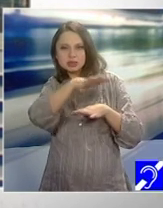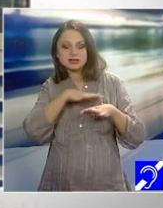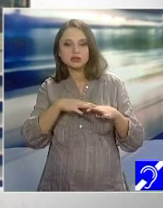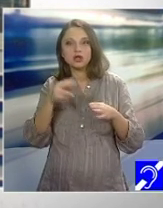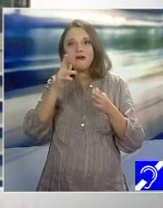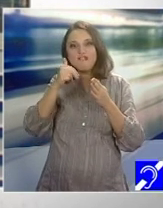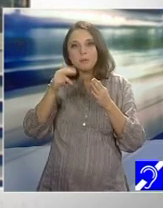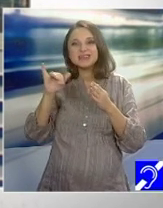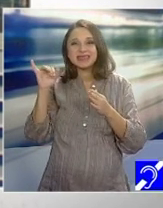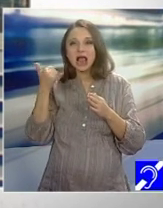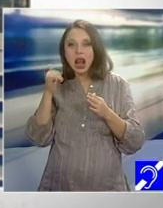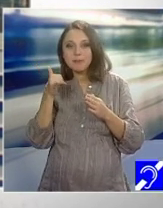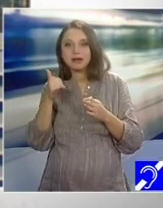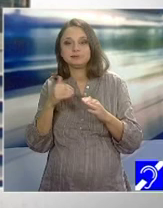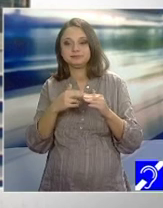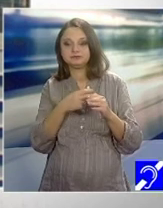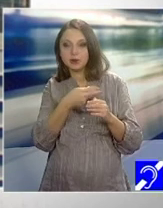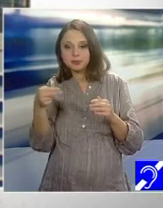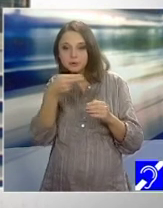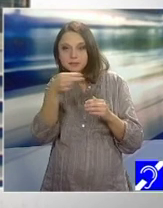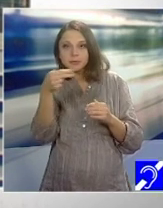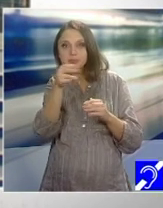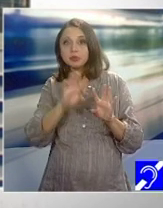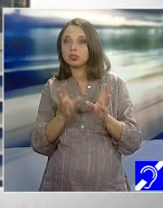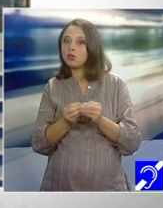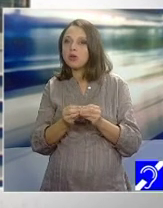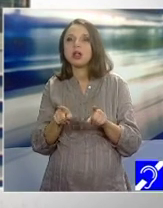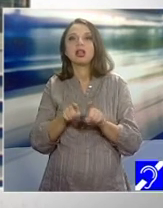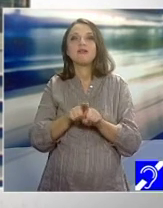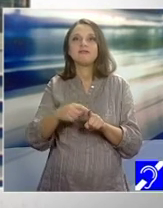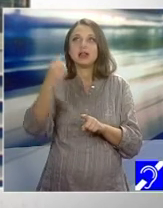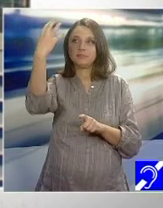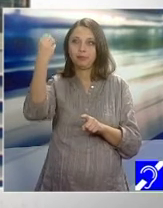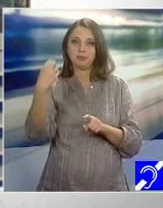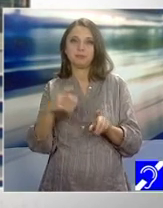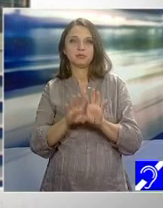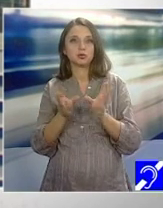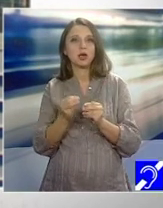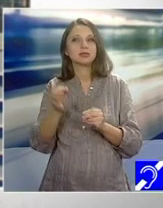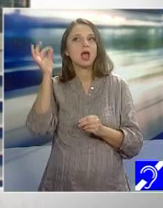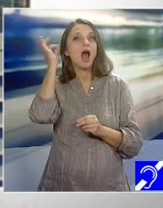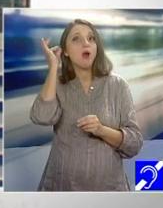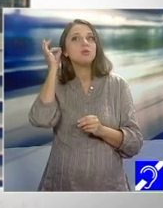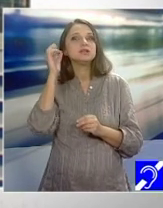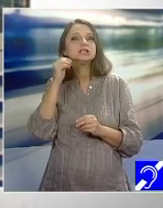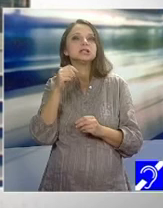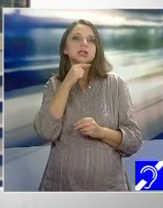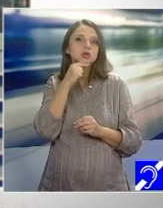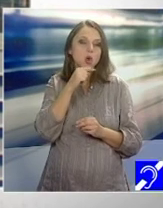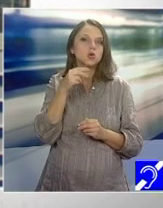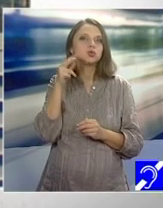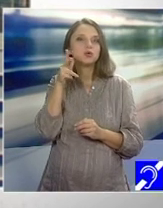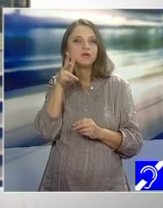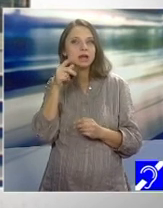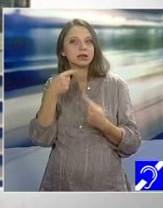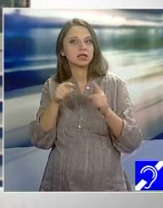ceea ce mi-amintesc așa foarte rapid. Și la fel în Finlanda, toate semafoarele aveau semnalizare acustică. Uneori se